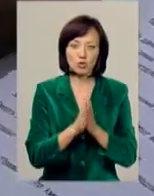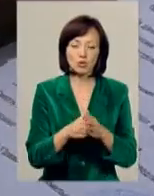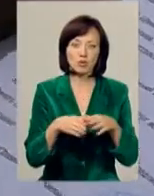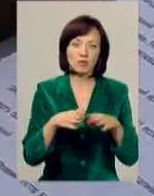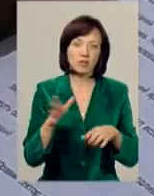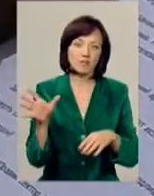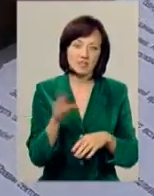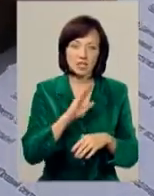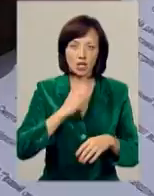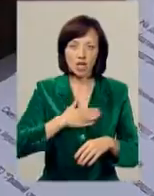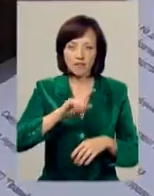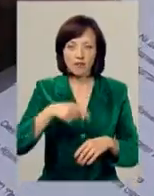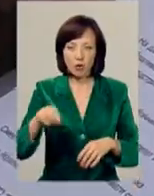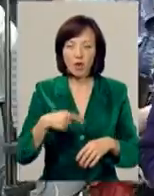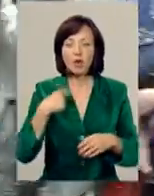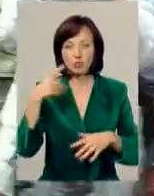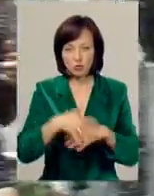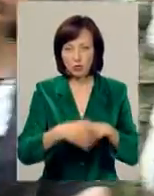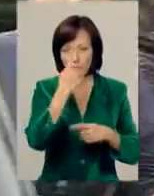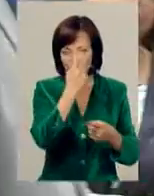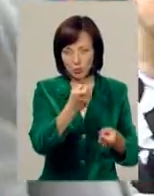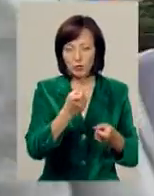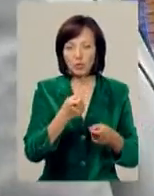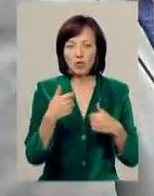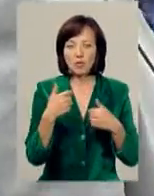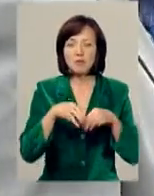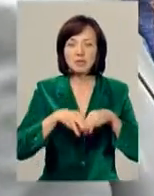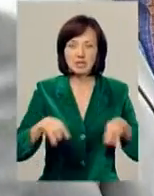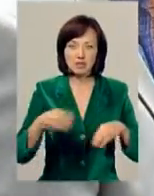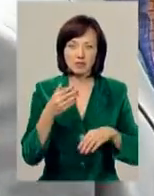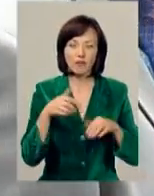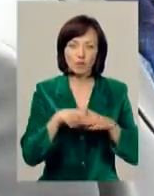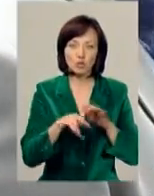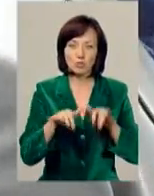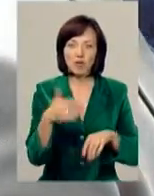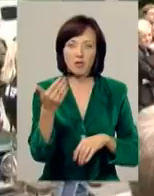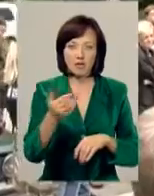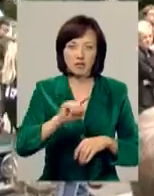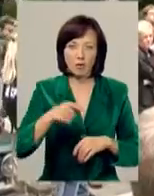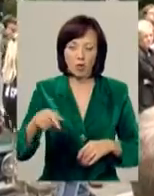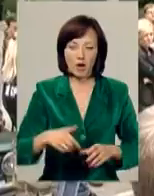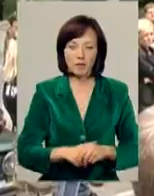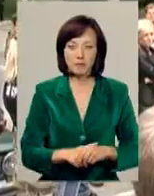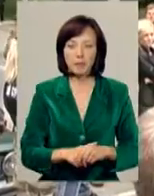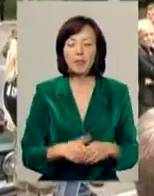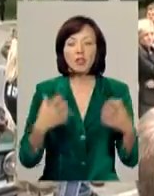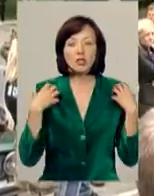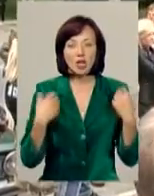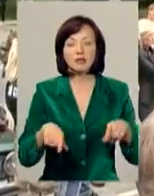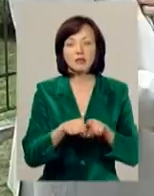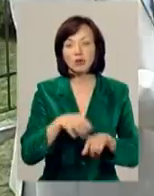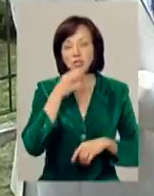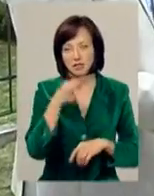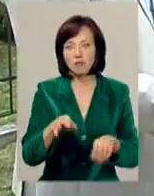виписані вимоги я вас почув Добре я повідомлю Міністерство вішних справ про ваші вимоги Микола Семенишин також